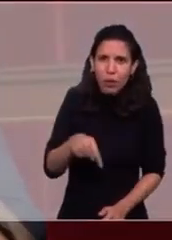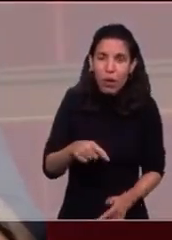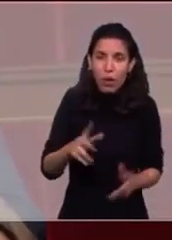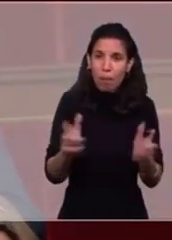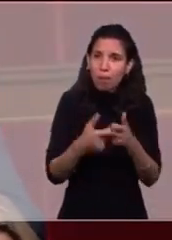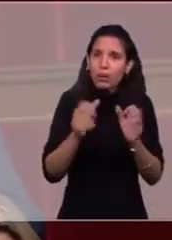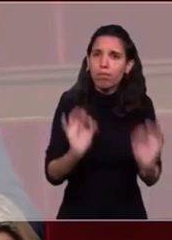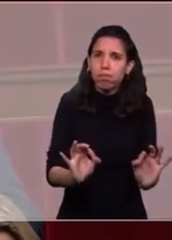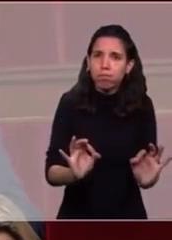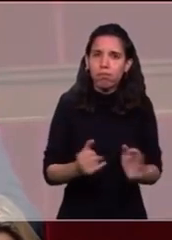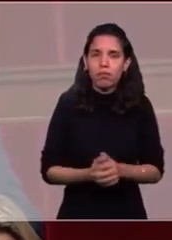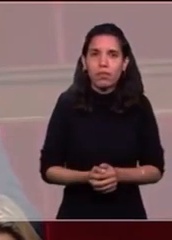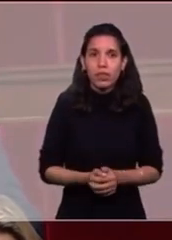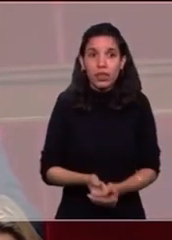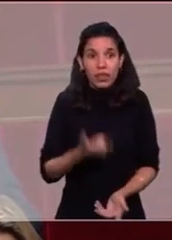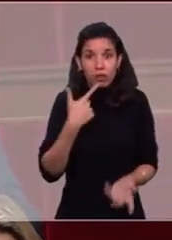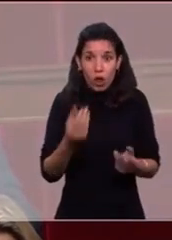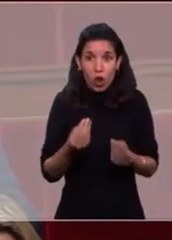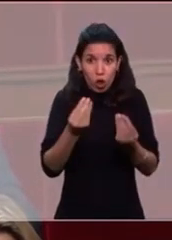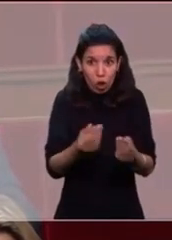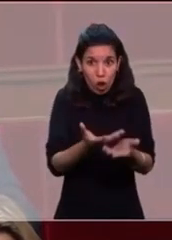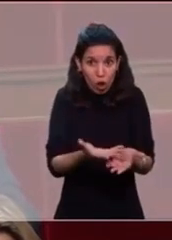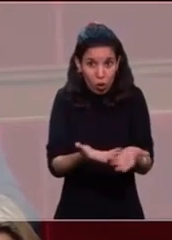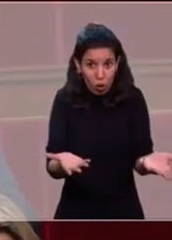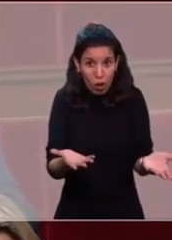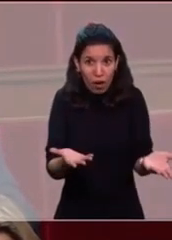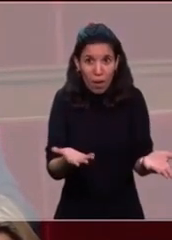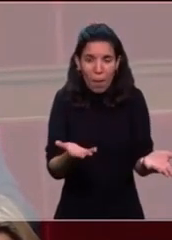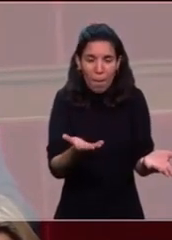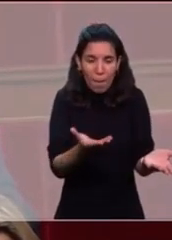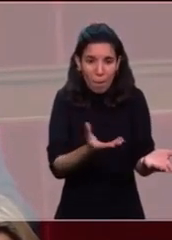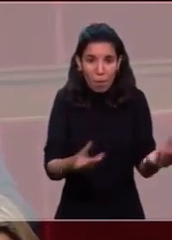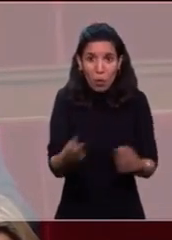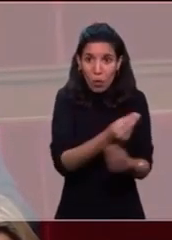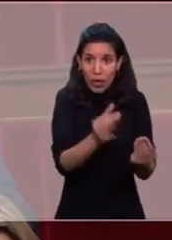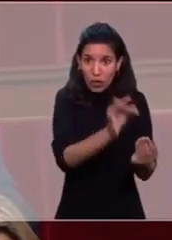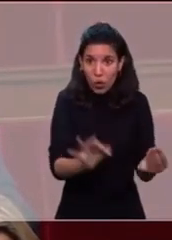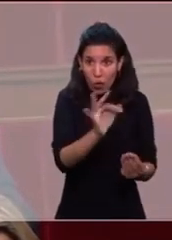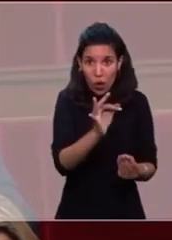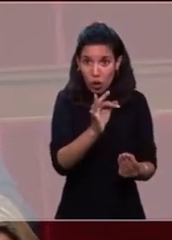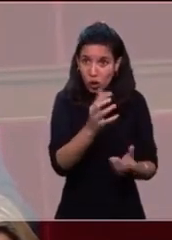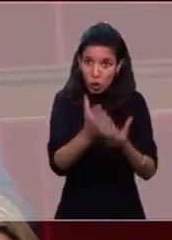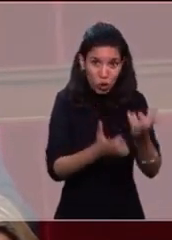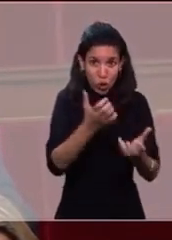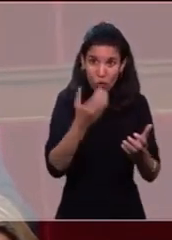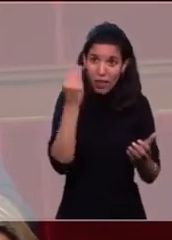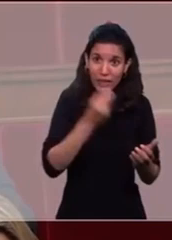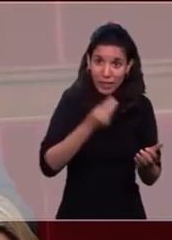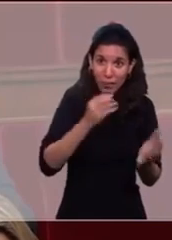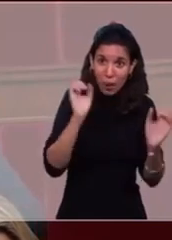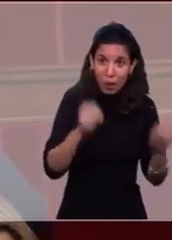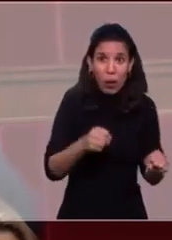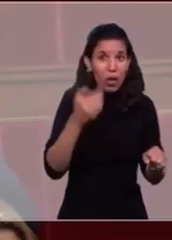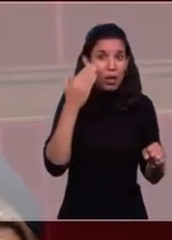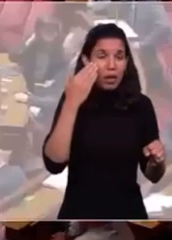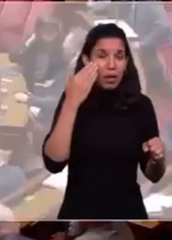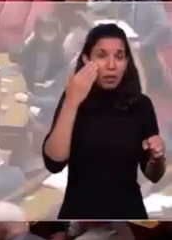coût. Permettez simplement aux Français de pouvoir se chauffer cet hiver et ne les obligez pas à redescendre dans la